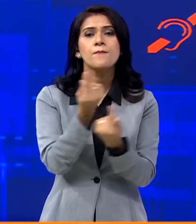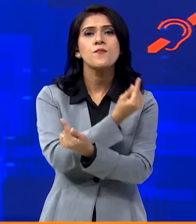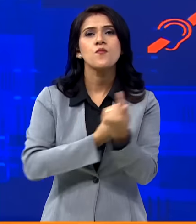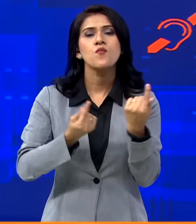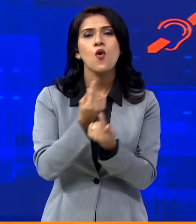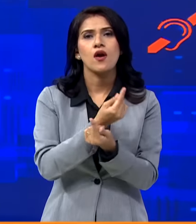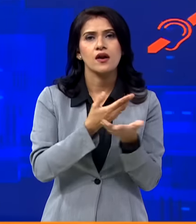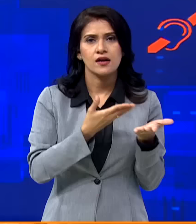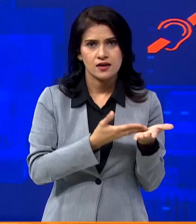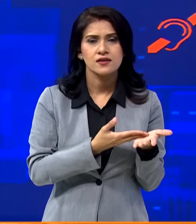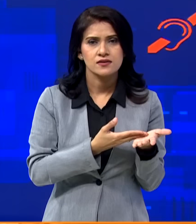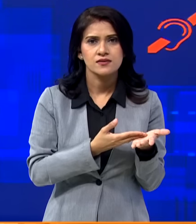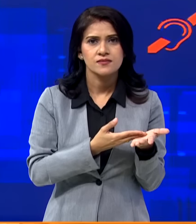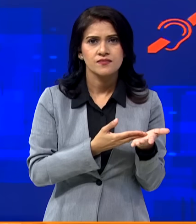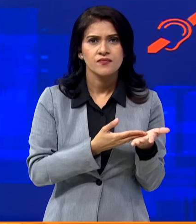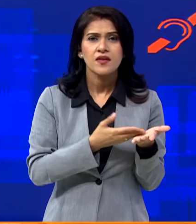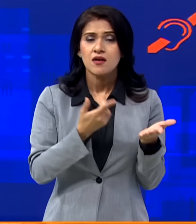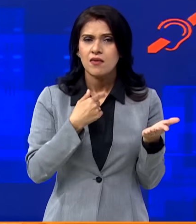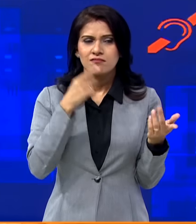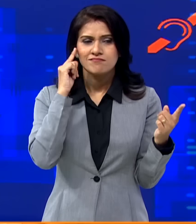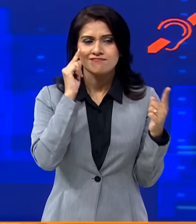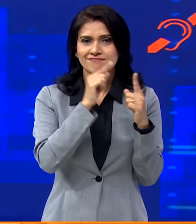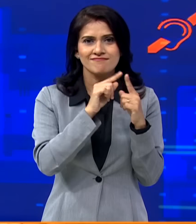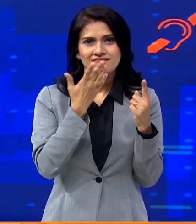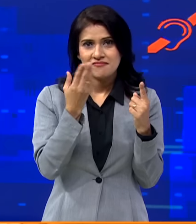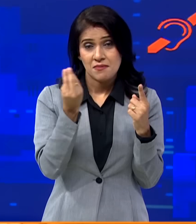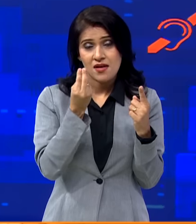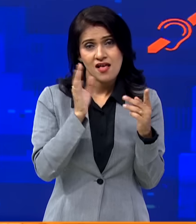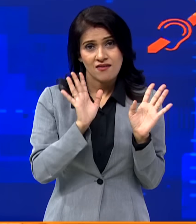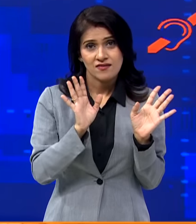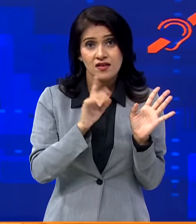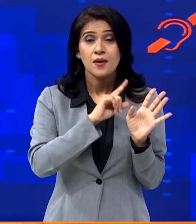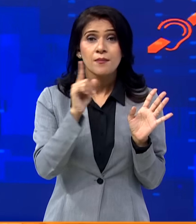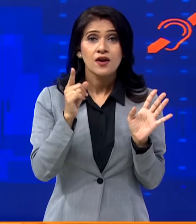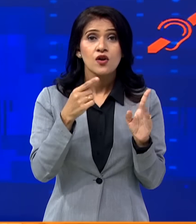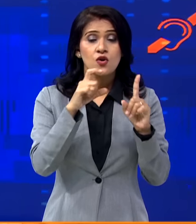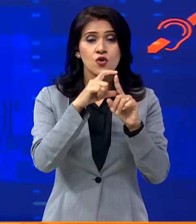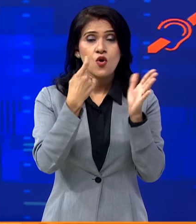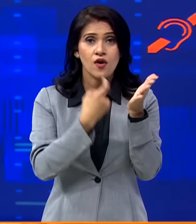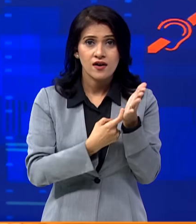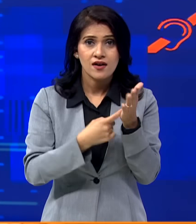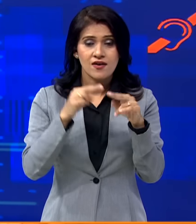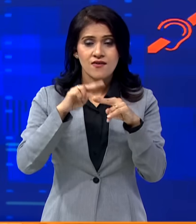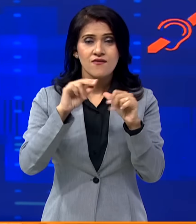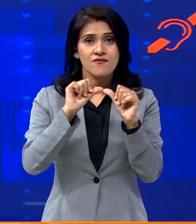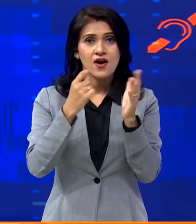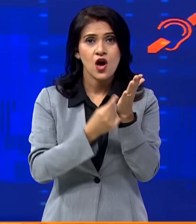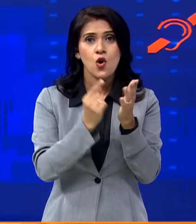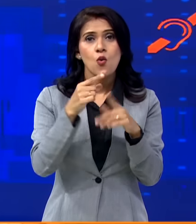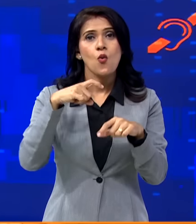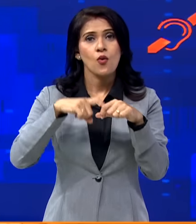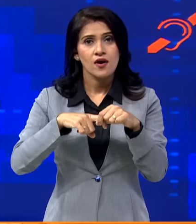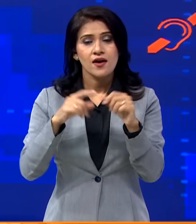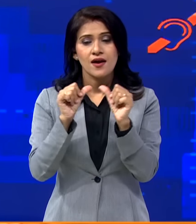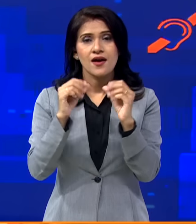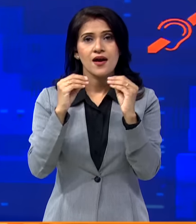ऐसे बयान हैं जो मैं जिनसे सहमत नहीं हूं लेकिन जब डॉक्टर फारूक अब्दुल्ला कल्की धाम आए